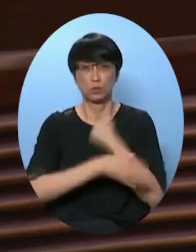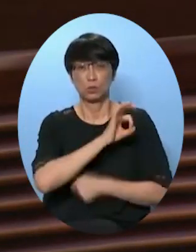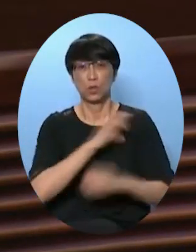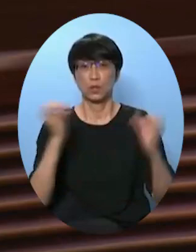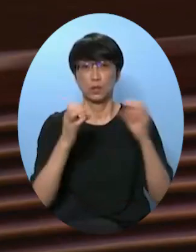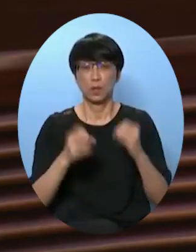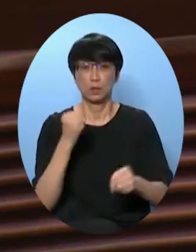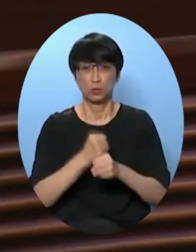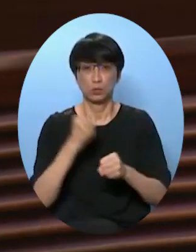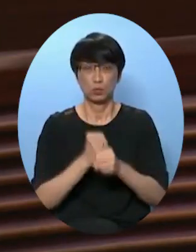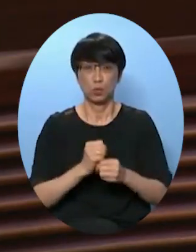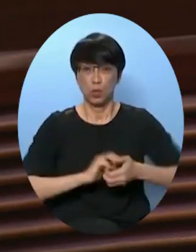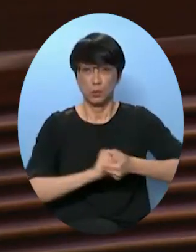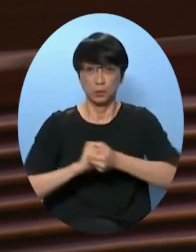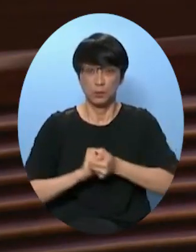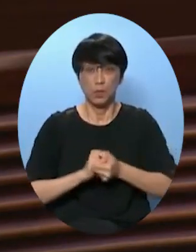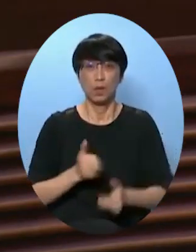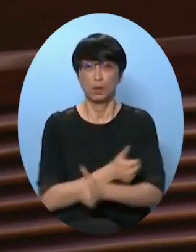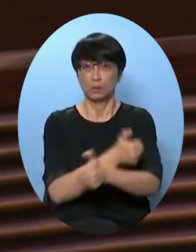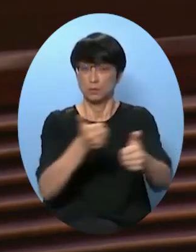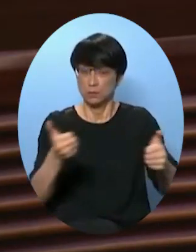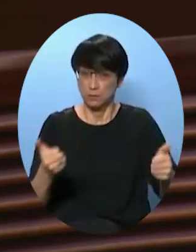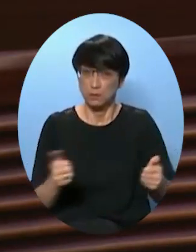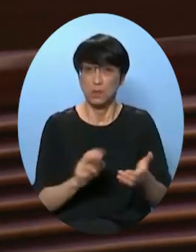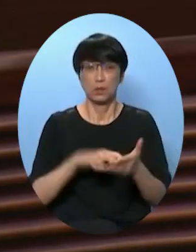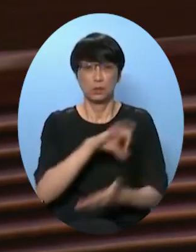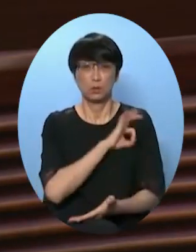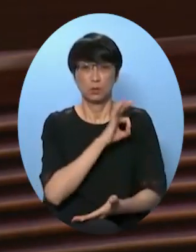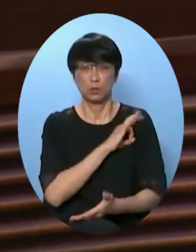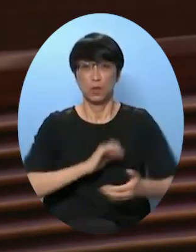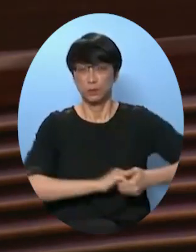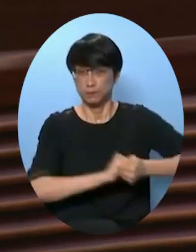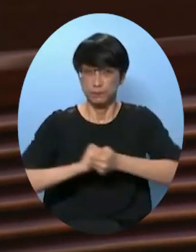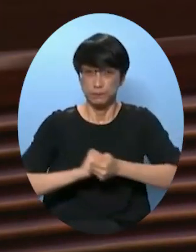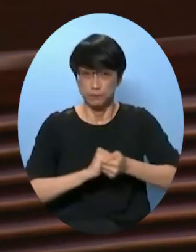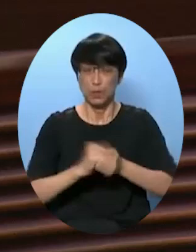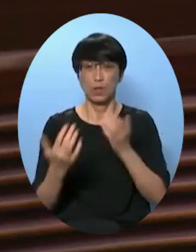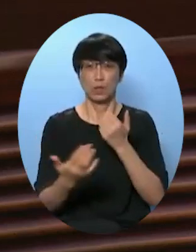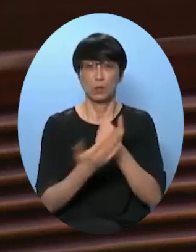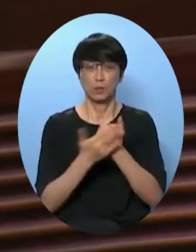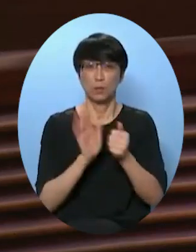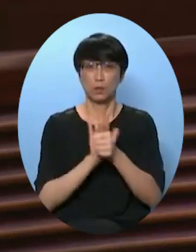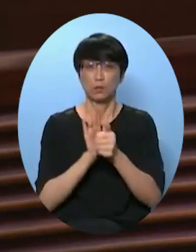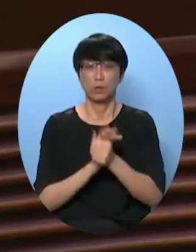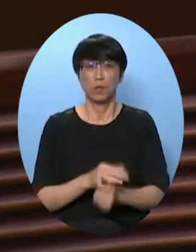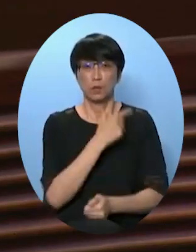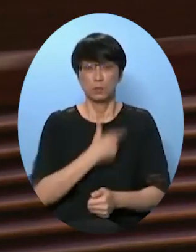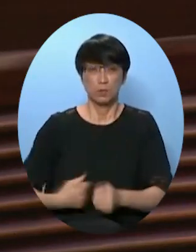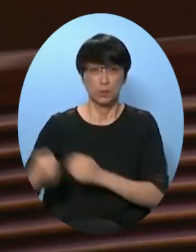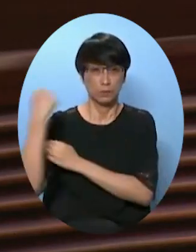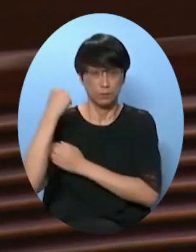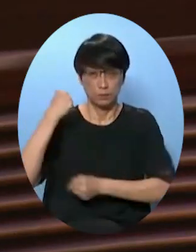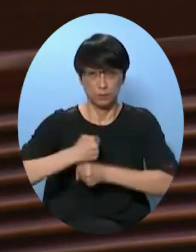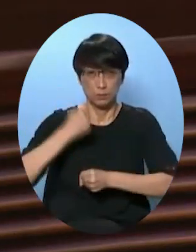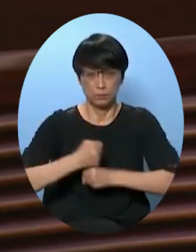工作。我們都十分感謝，再次感謝立法會的全力配合和議員們的辛勞付出。